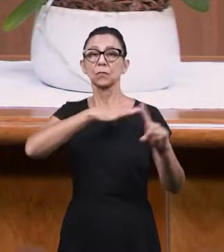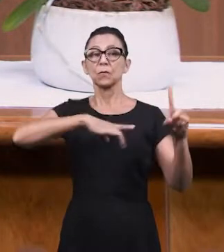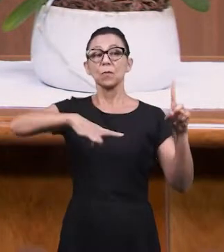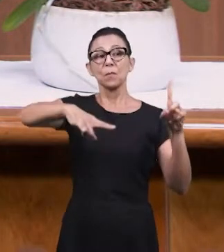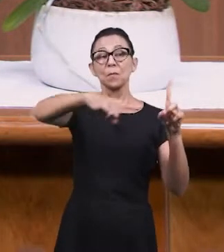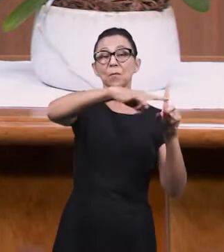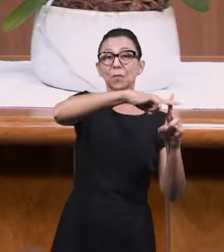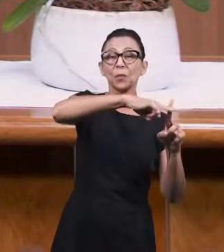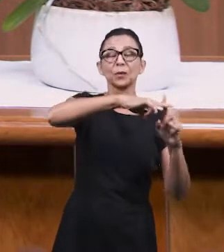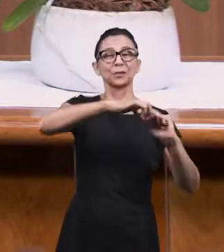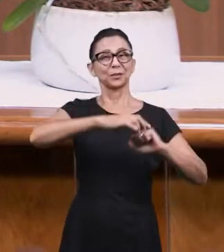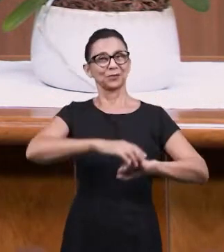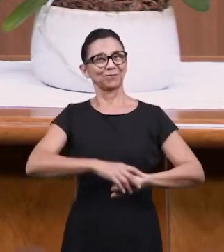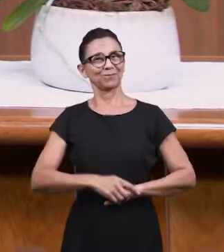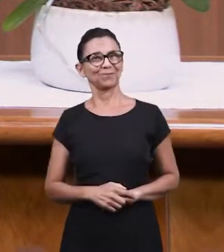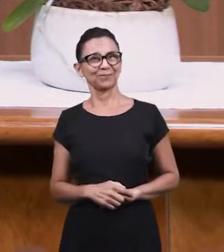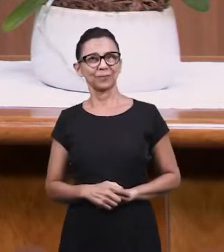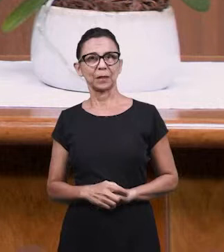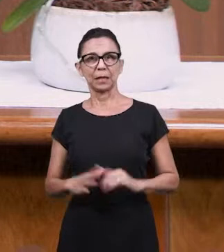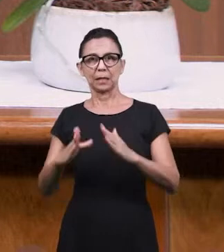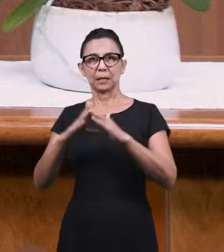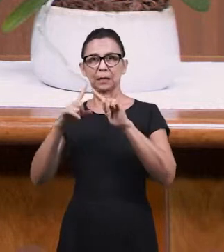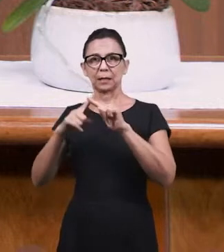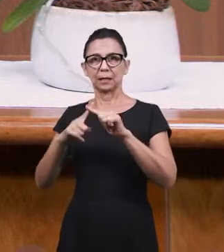cela que Paul nous dit que